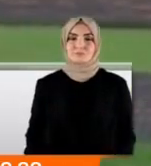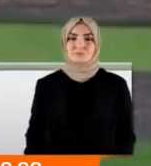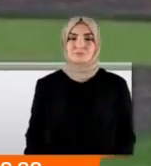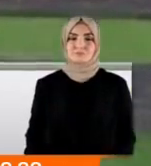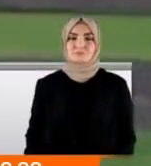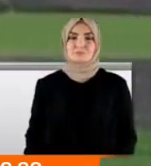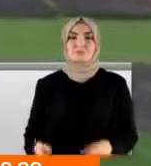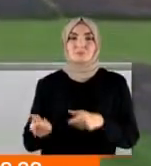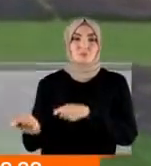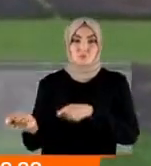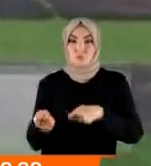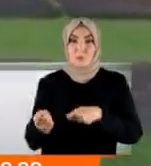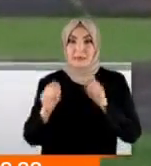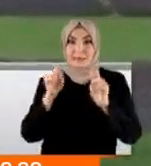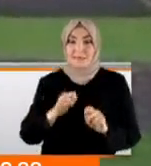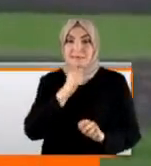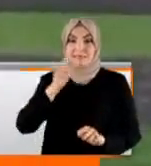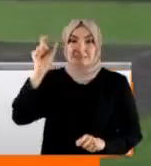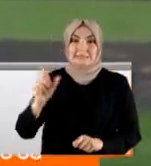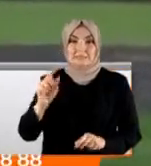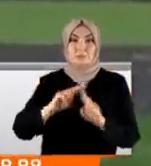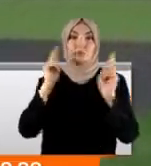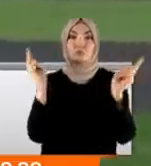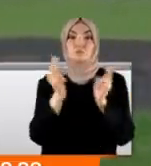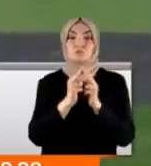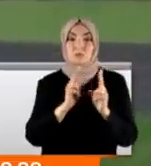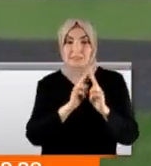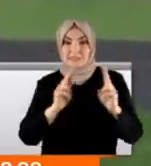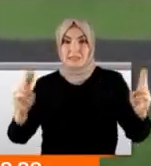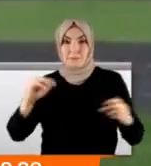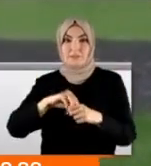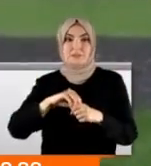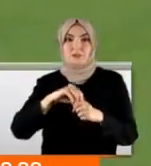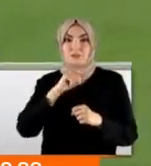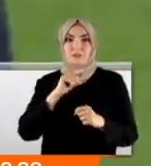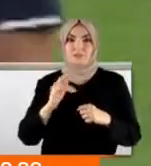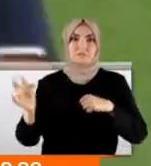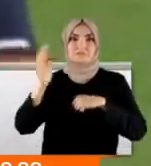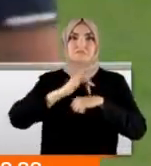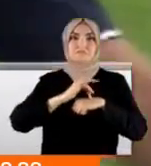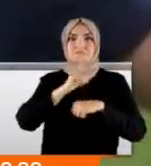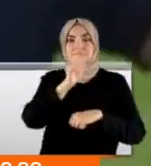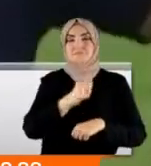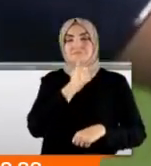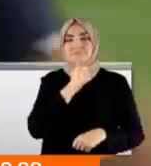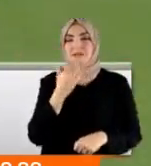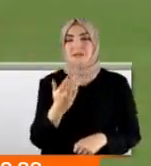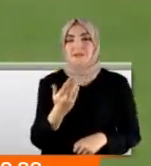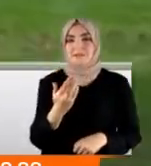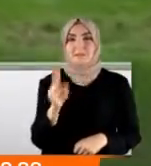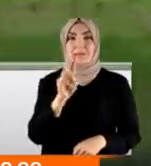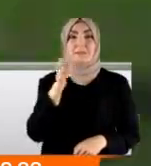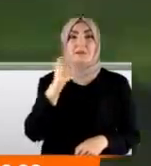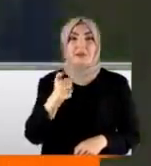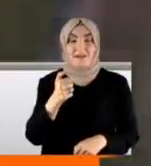Sopayı tutan else dünya sıralamasının zirvedeki isimlerinden İspanyol golfçü John Ram'dı. Ram, 26. yaş gününde yaptığı